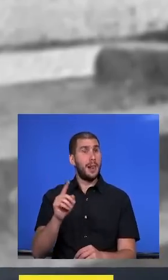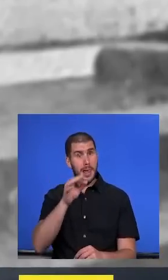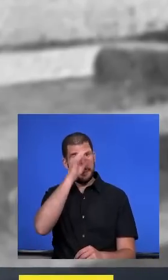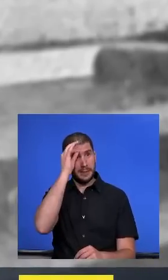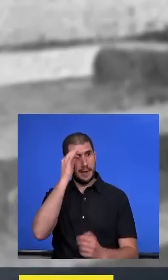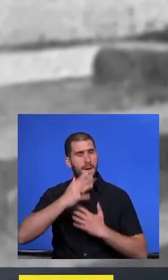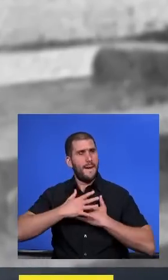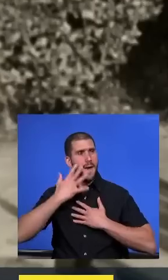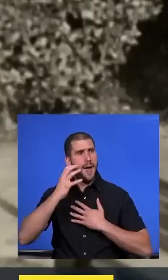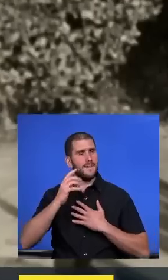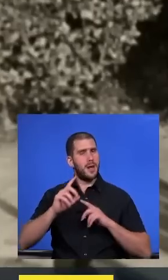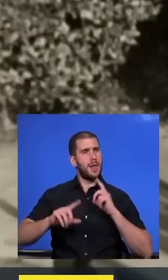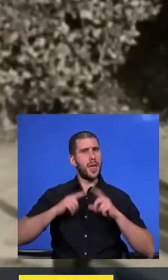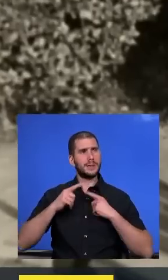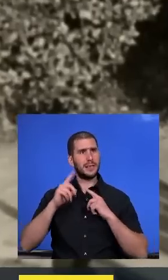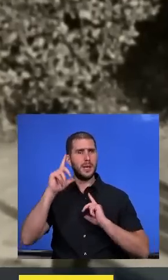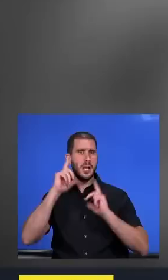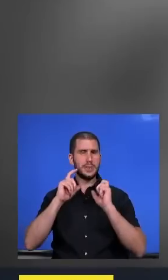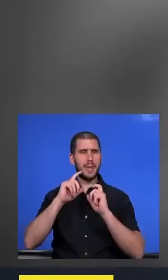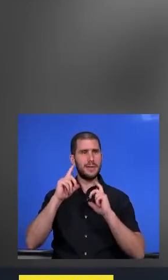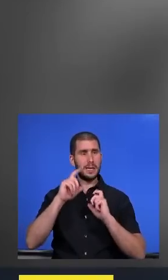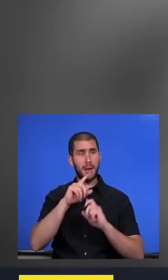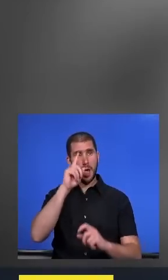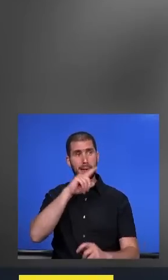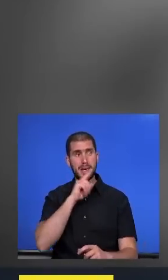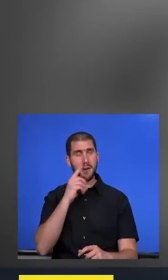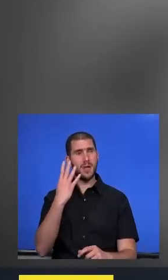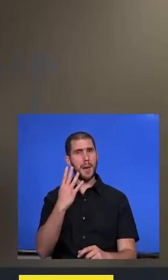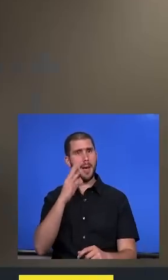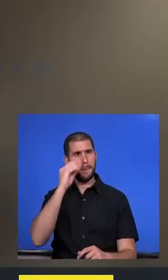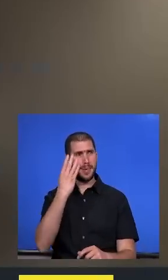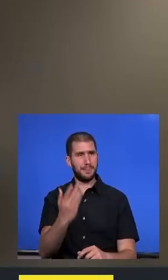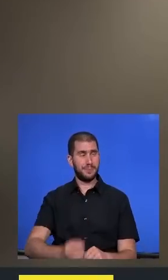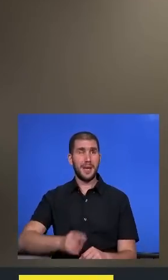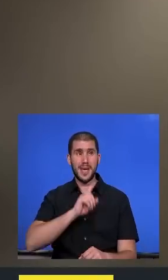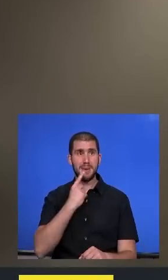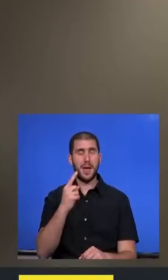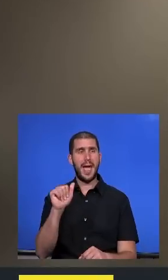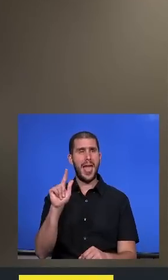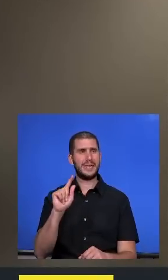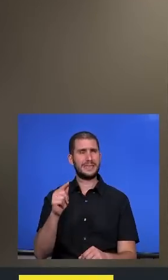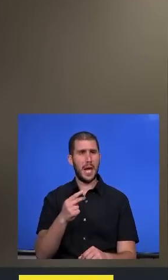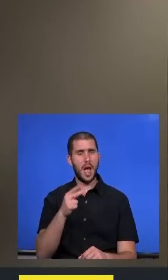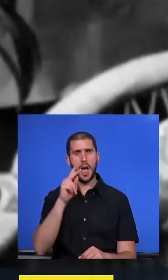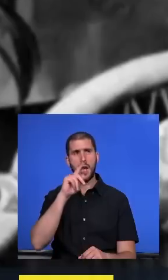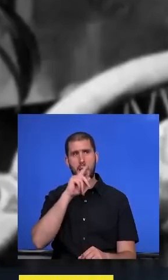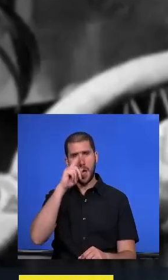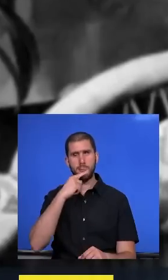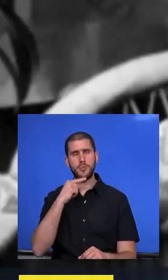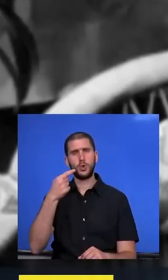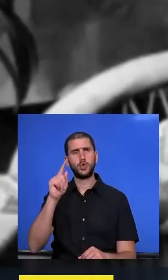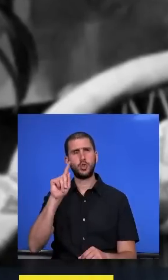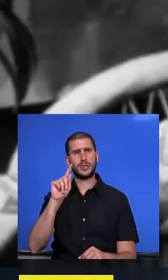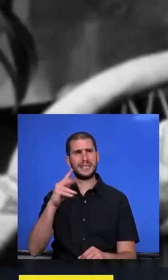אהבה להחצין, לצלם ולהצטלם. אבא, אימא וארבעה בנים. האימא נקראת אלזה, ואבא קוראים ג'וזף. הבן